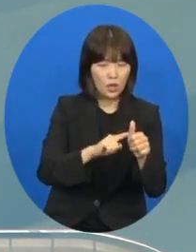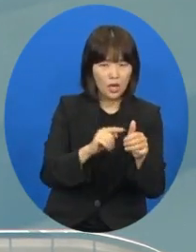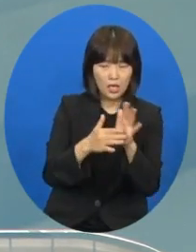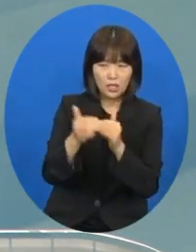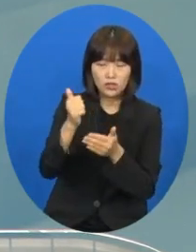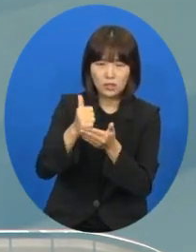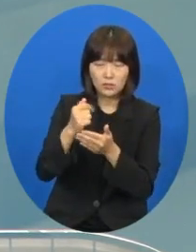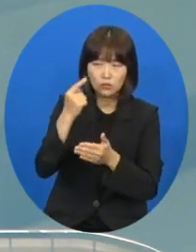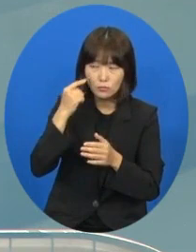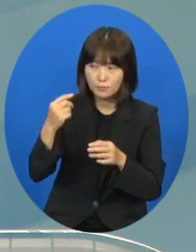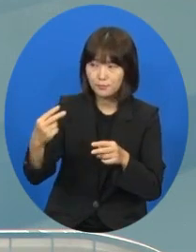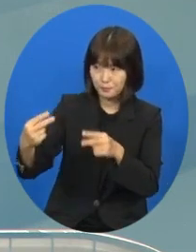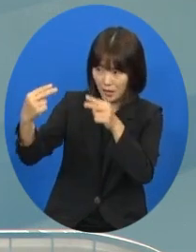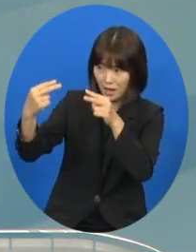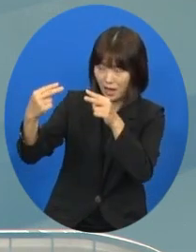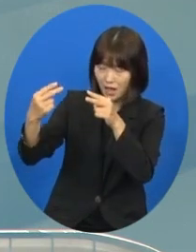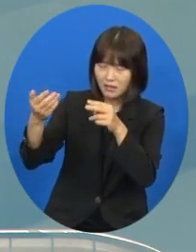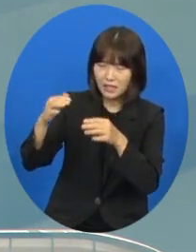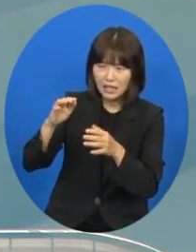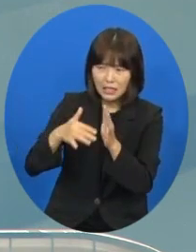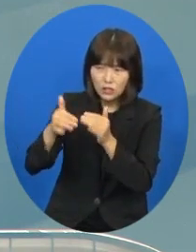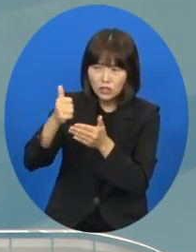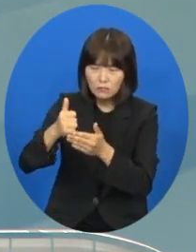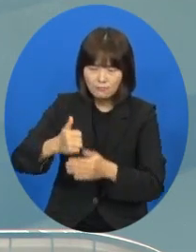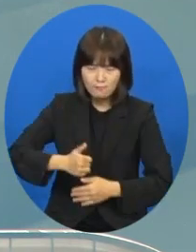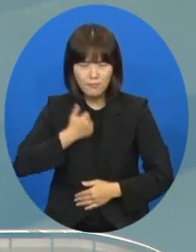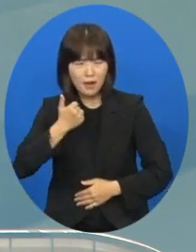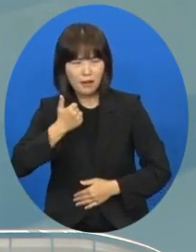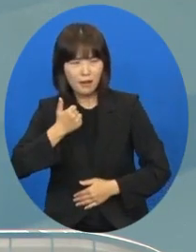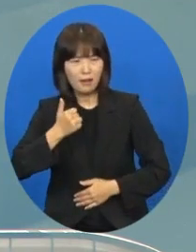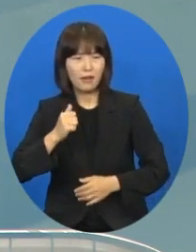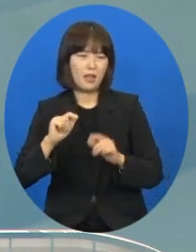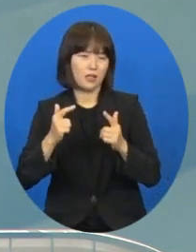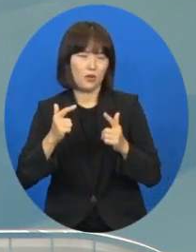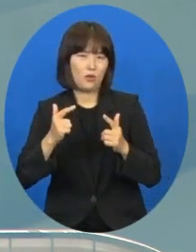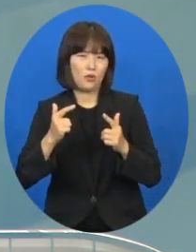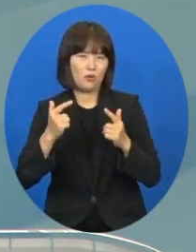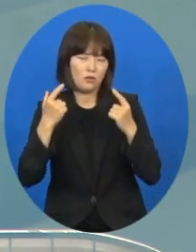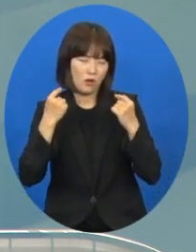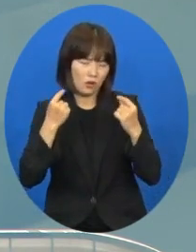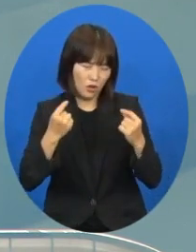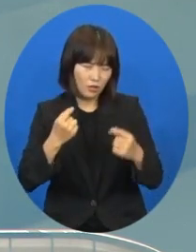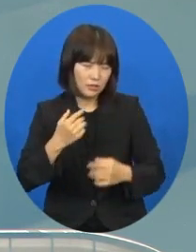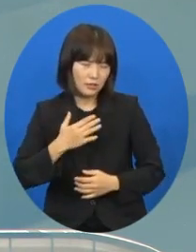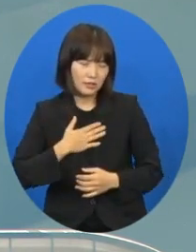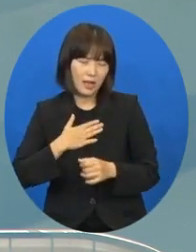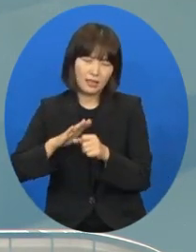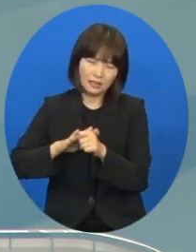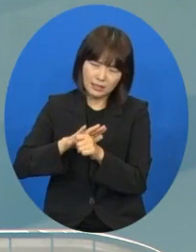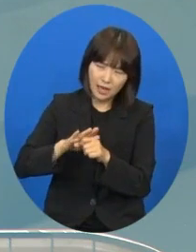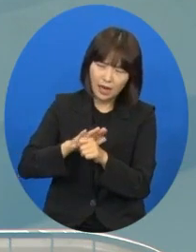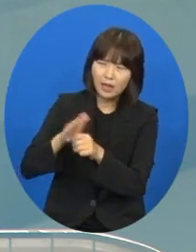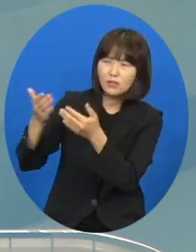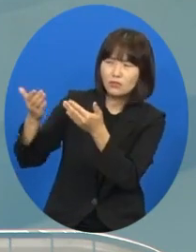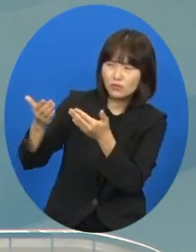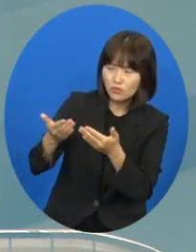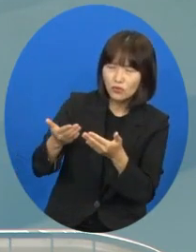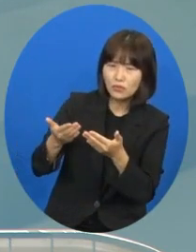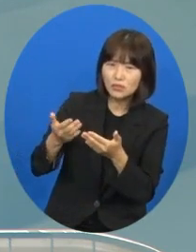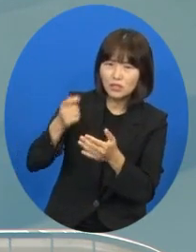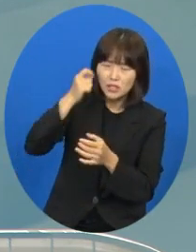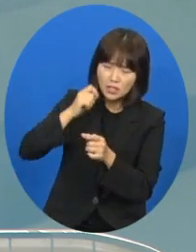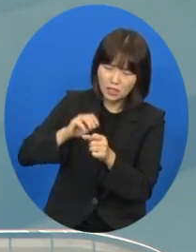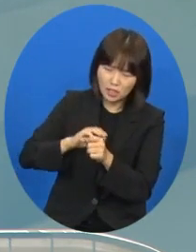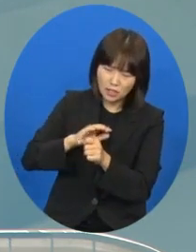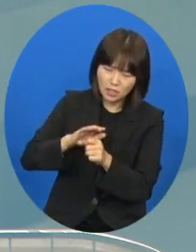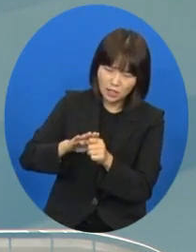보았는데 예수님은 화를 내는 눈빛이 아니고 여전히 자기를 뜨겁게 사랑하시는 긍휼히 여기는